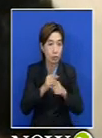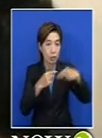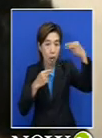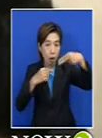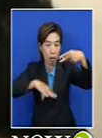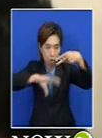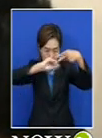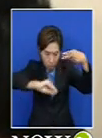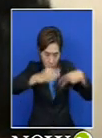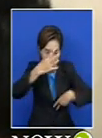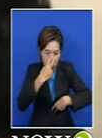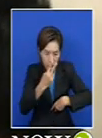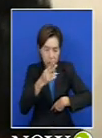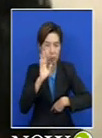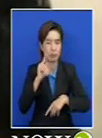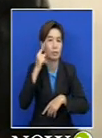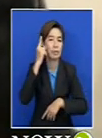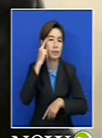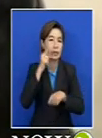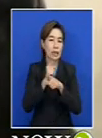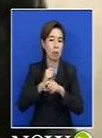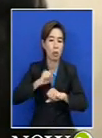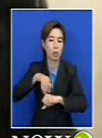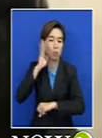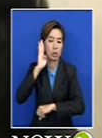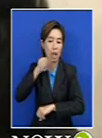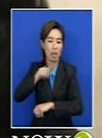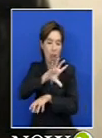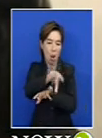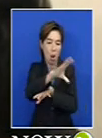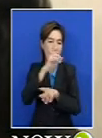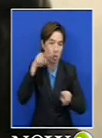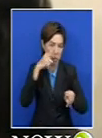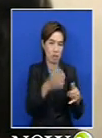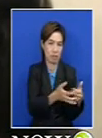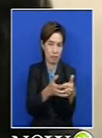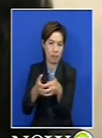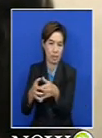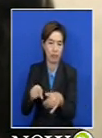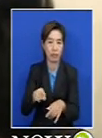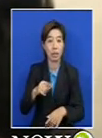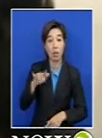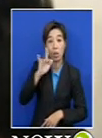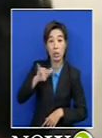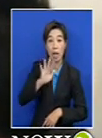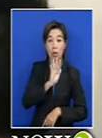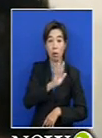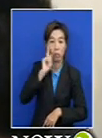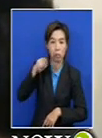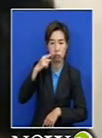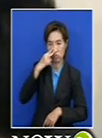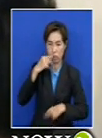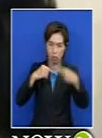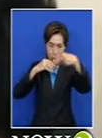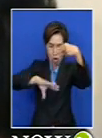องวงจรปิดฮะเชื่อว่าน่าจะเป็นการล่อลวงมาส่วนญาติญาติเองดูจากกล้องวงจรปิดญาติญาติเองก็ไม่ค่อยเ